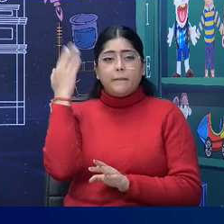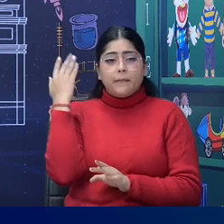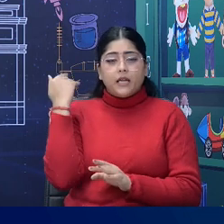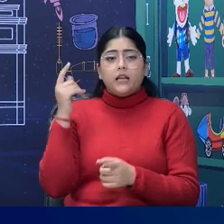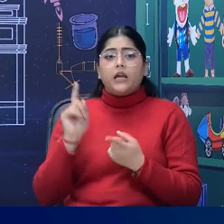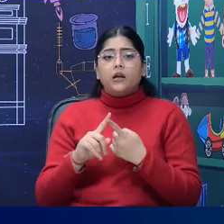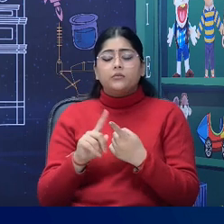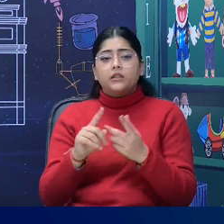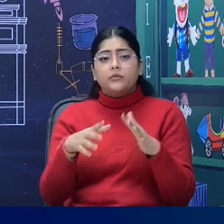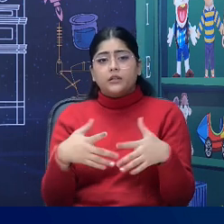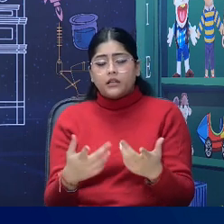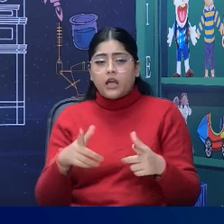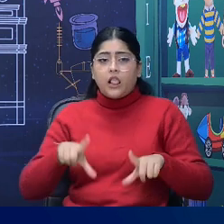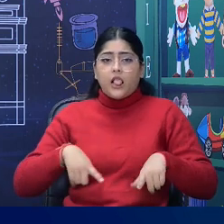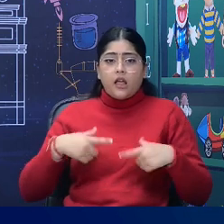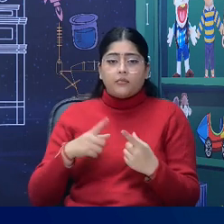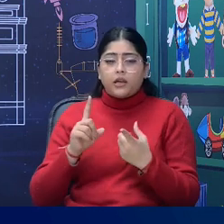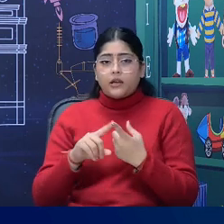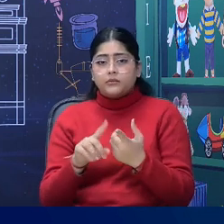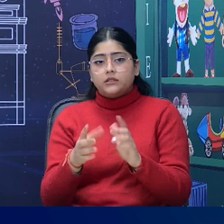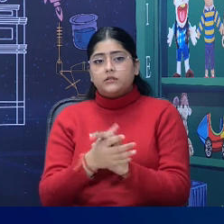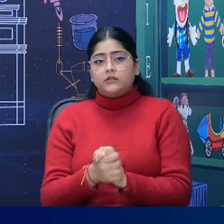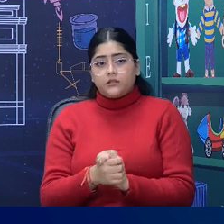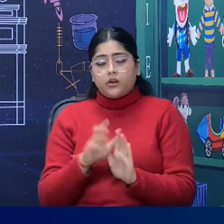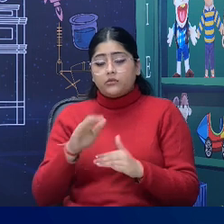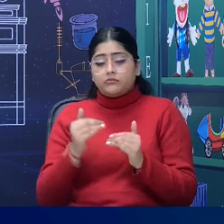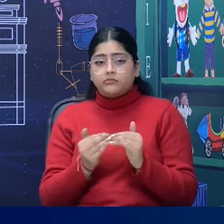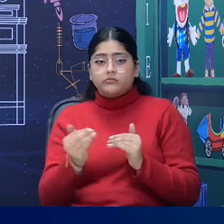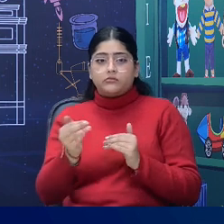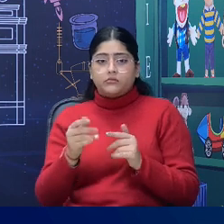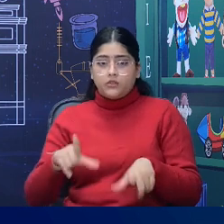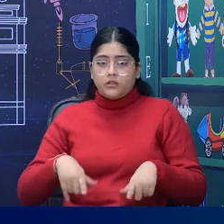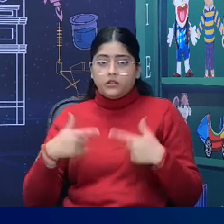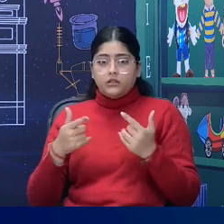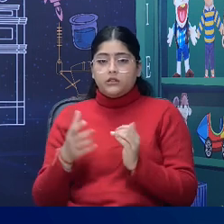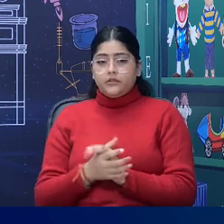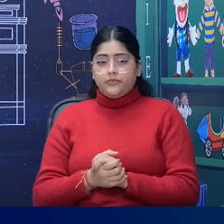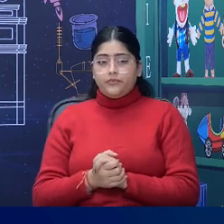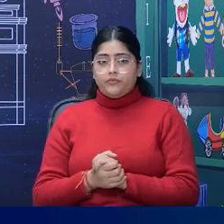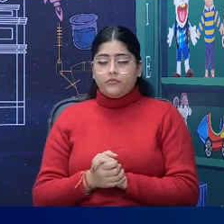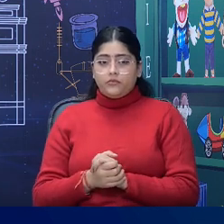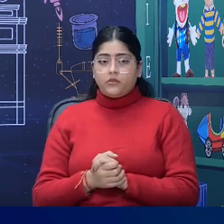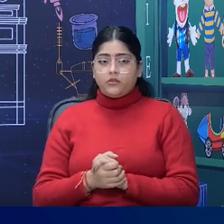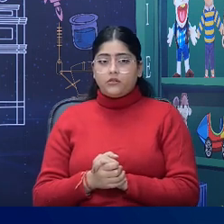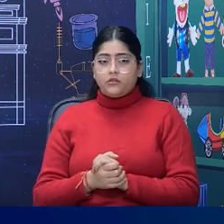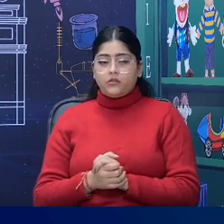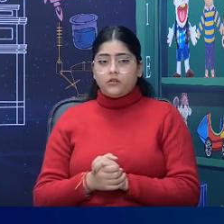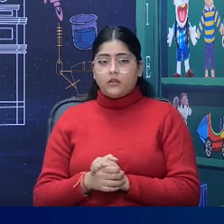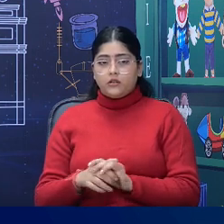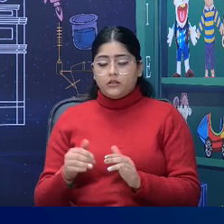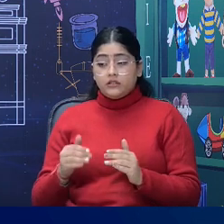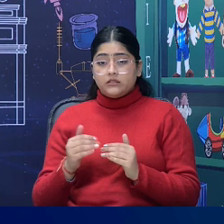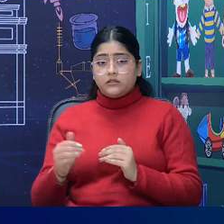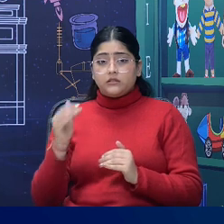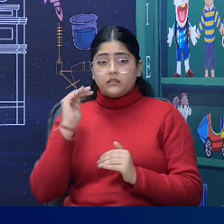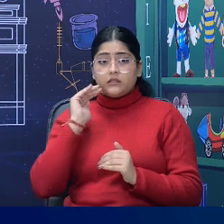में उनकी उनके जीवन में क्या हुआ और उसको आगे लेकर चला गया और वह कहानी के माध्यम से बता रहा है और व्यंग को और धार धार करता रहा है तो आगे जब वो